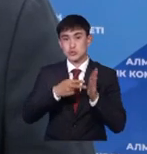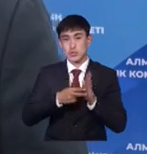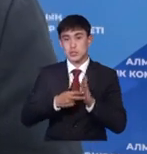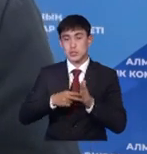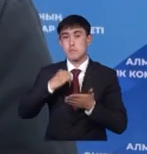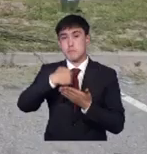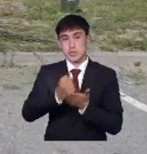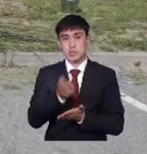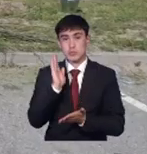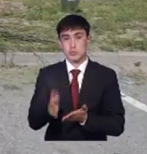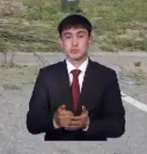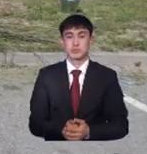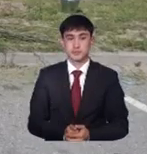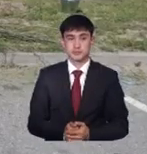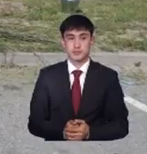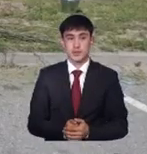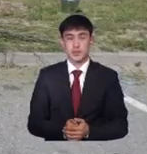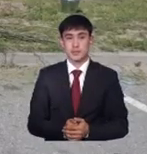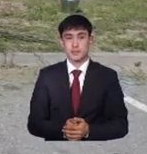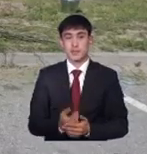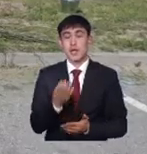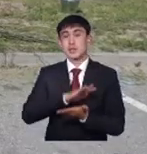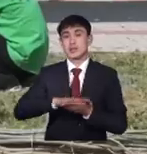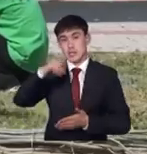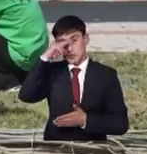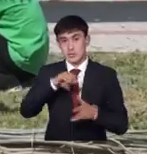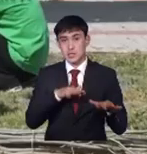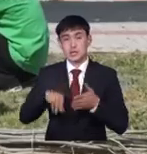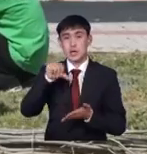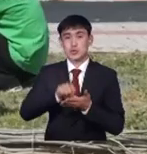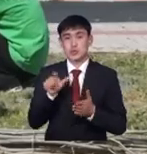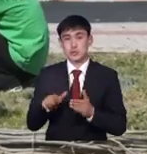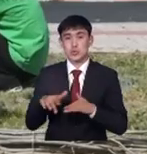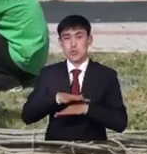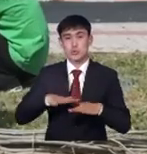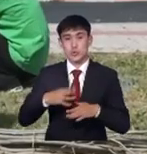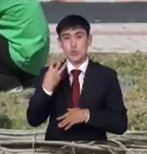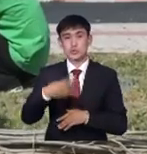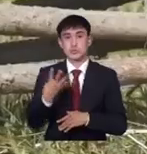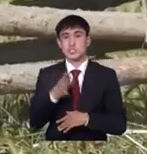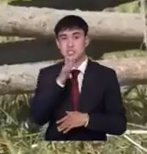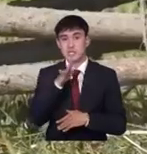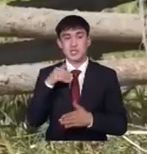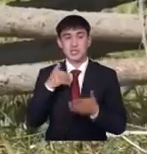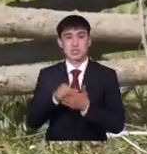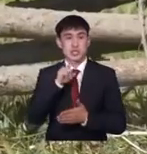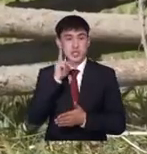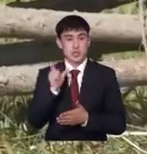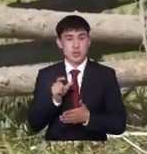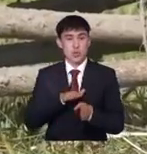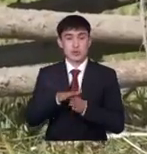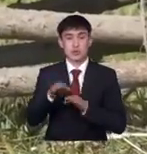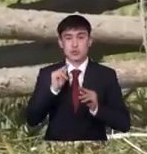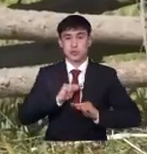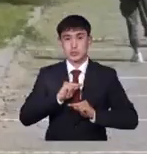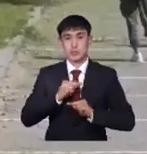қабылдап бекітетін боламыз. Ескере кететін жайт, Таза Қазақстан акциясына қатысушылардың көпшілігі 35 жасқа дейінгі жастар. Сондықтан орындалған